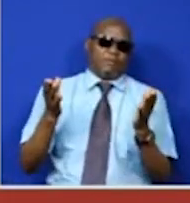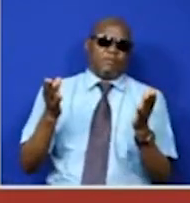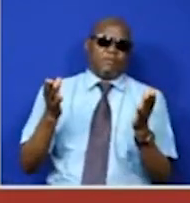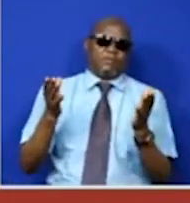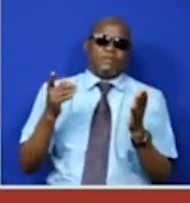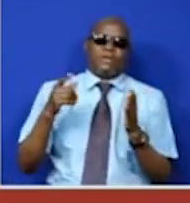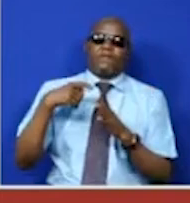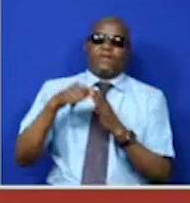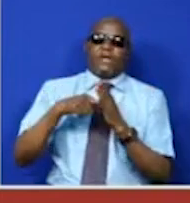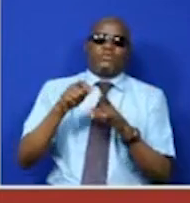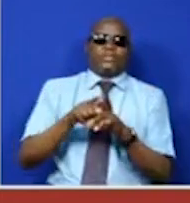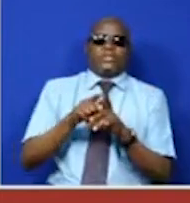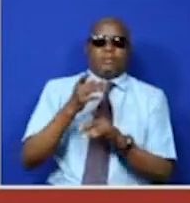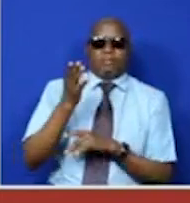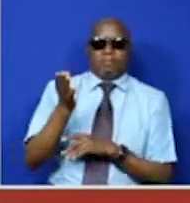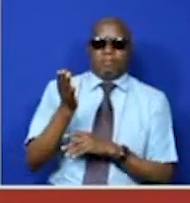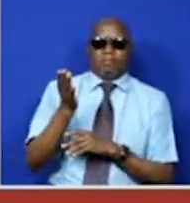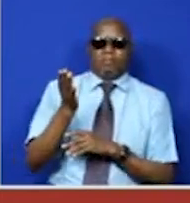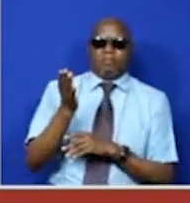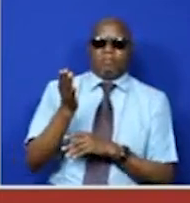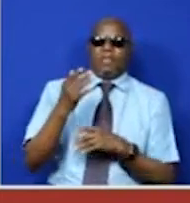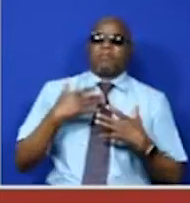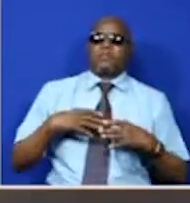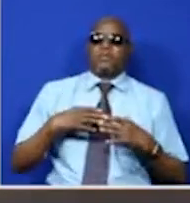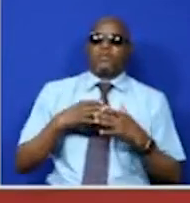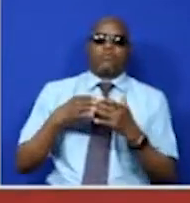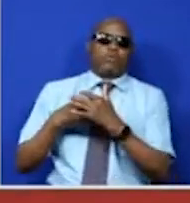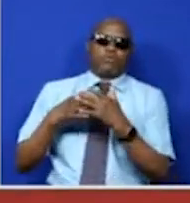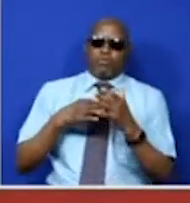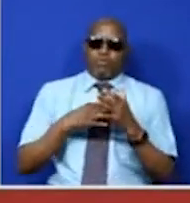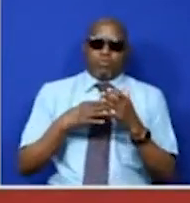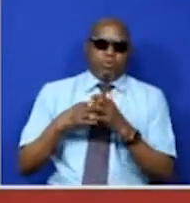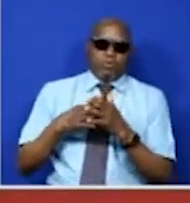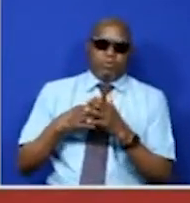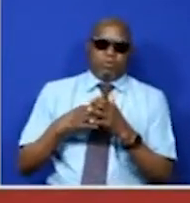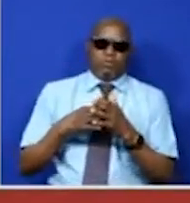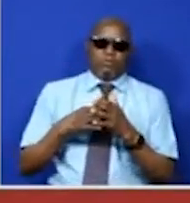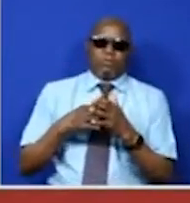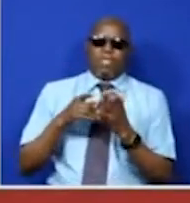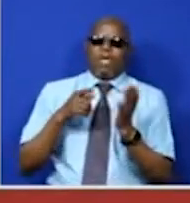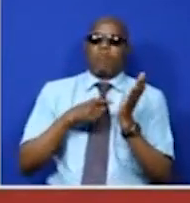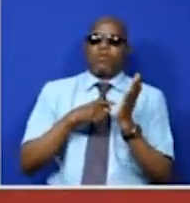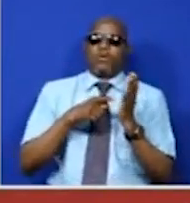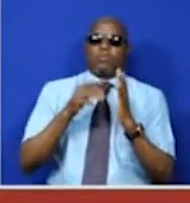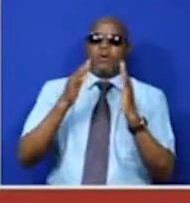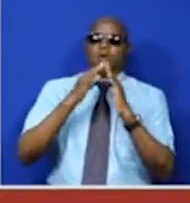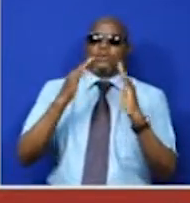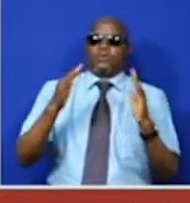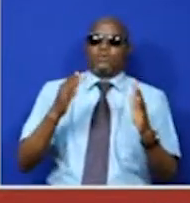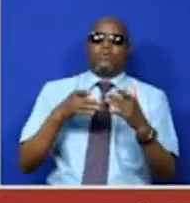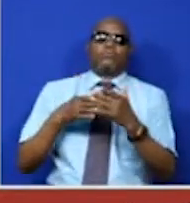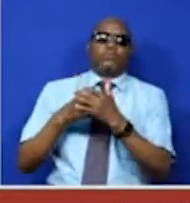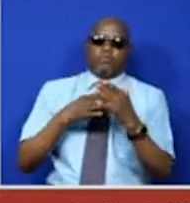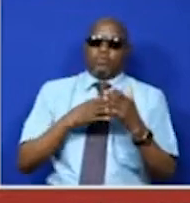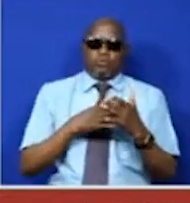Kiwanda kama hii watu wanaipinga. Affordable housing